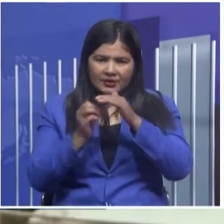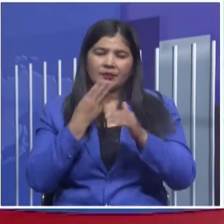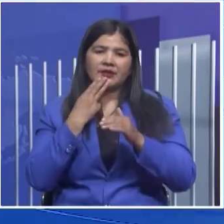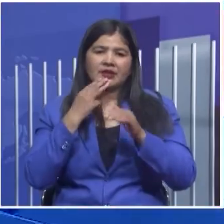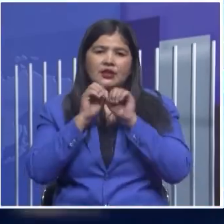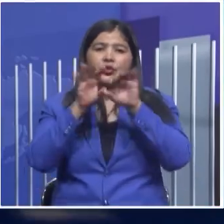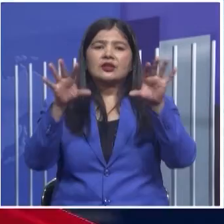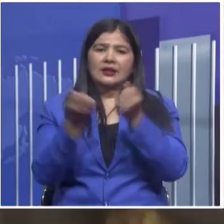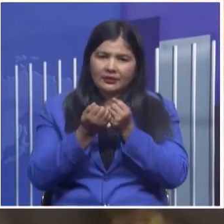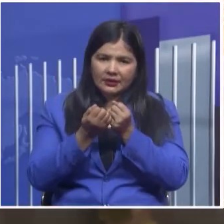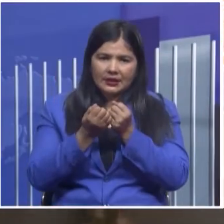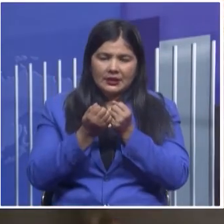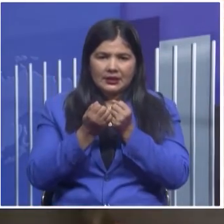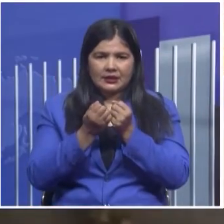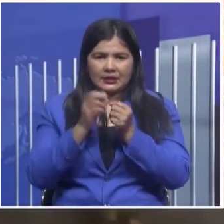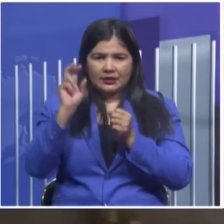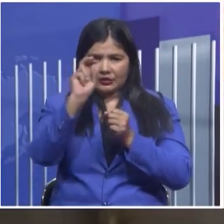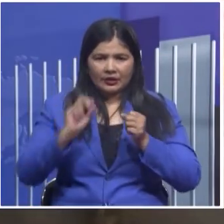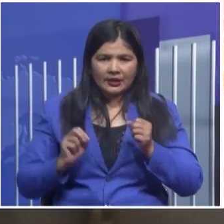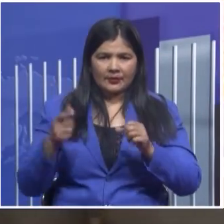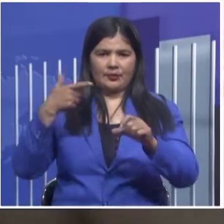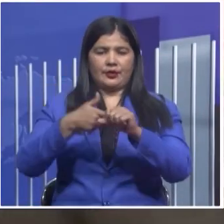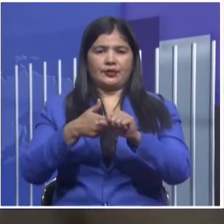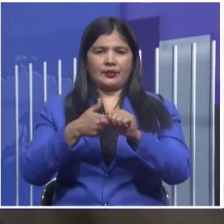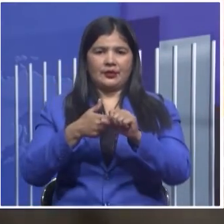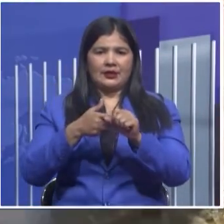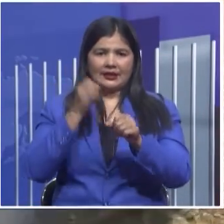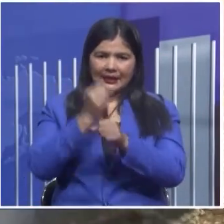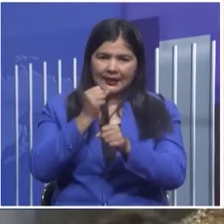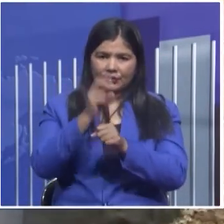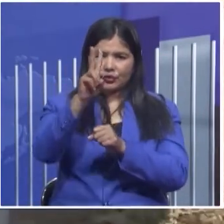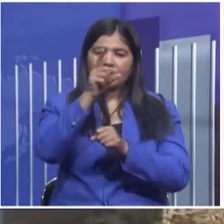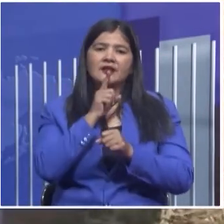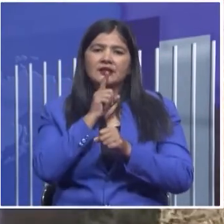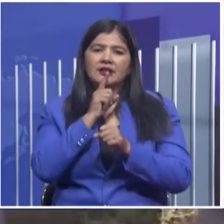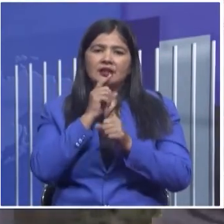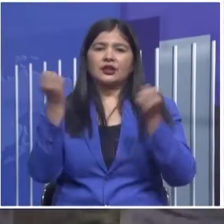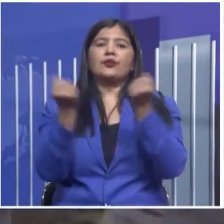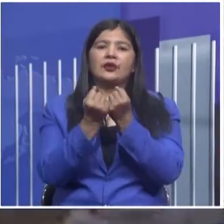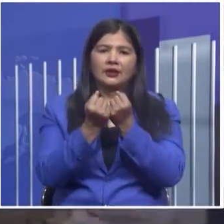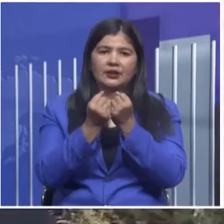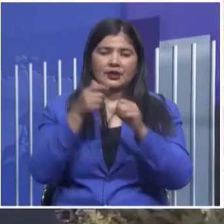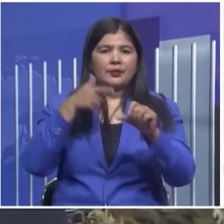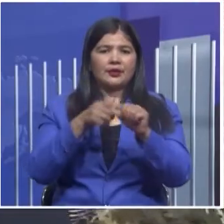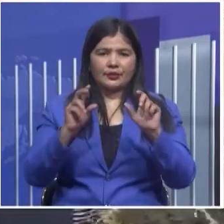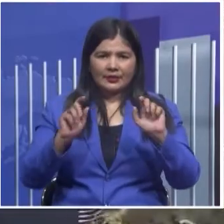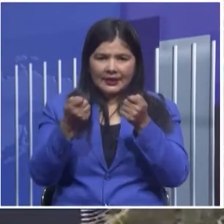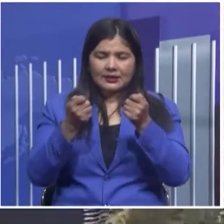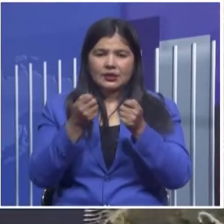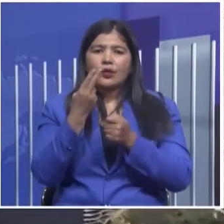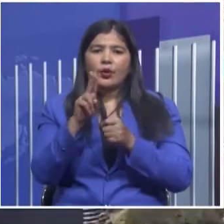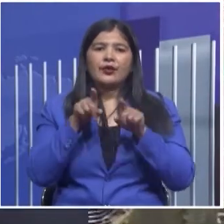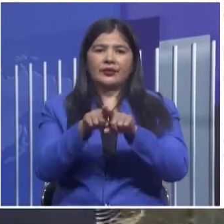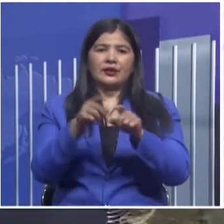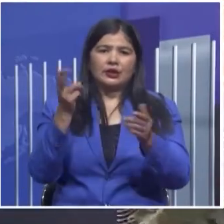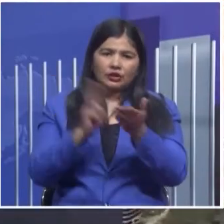गरिने। दैलेखमा पेट्रोलियम पदार्थको अन्वेषणको काम 2 वर्षदेखि ठप्प। पेट्रोलियम ग्यास भएको पुष्टि भए पनि थप